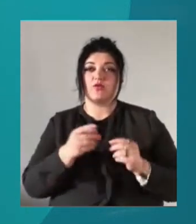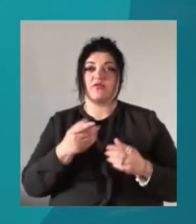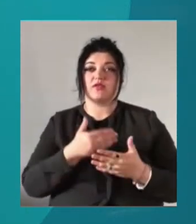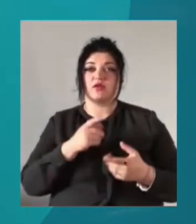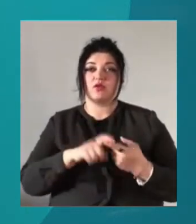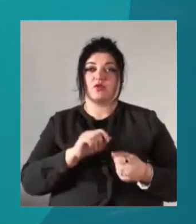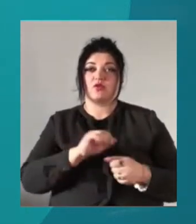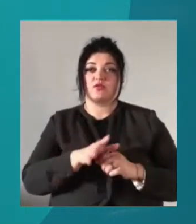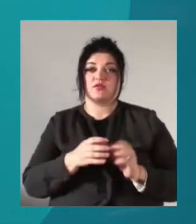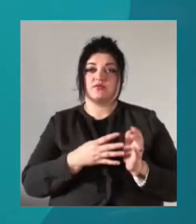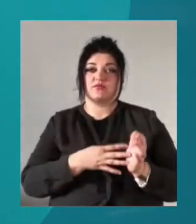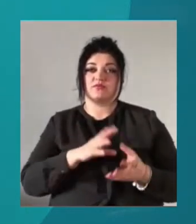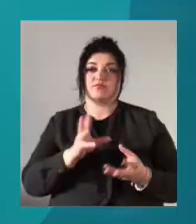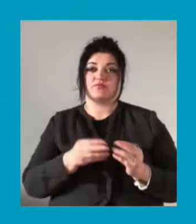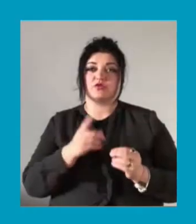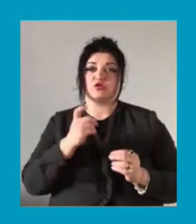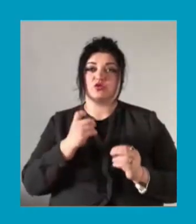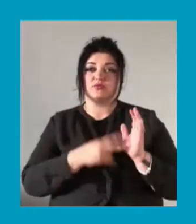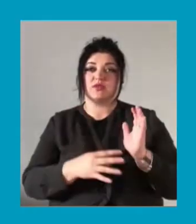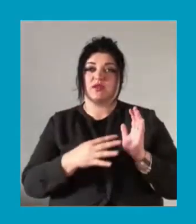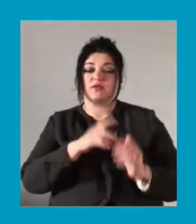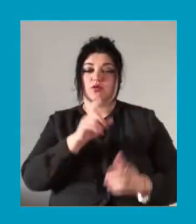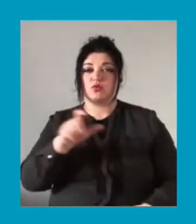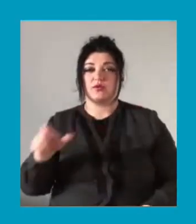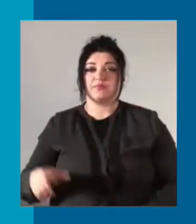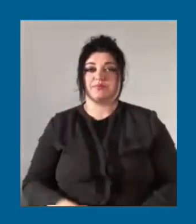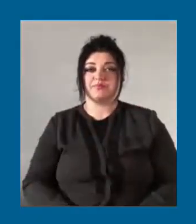померло 679 людей.